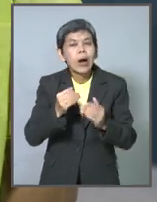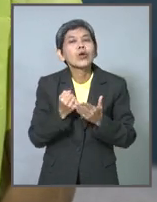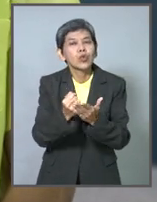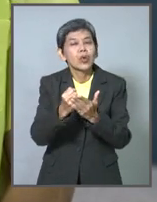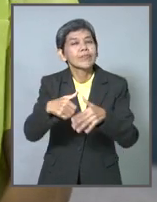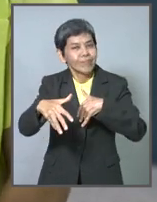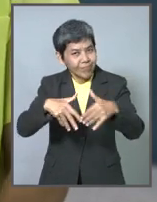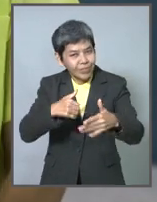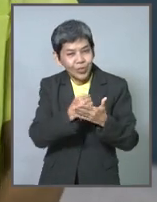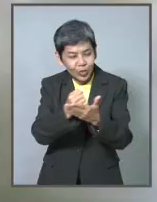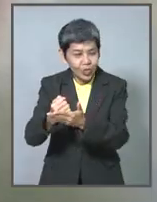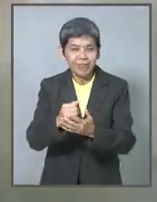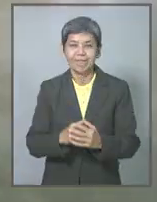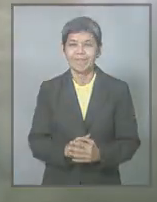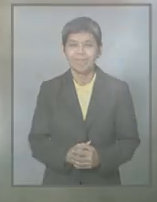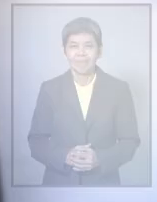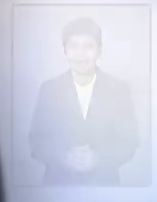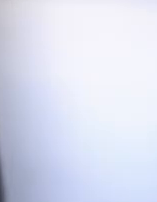ความสุขให้กับคนอื่น